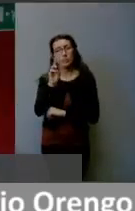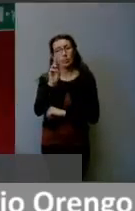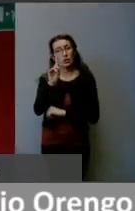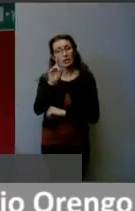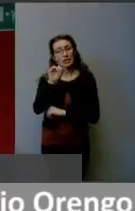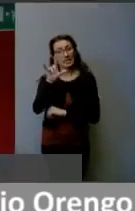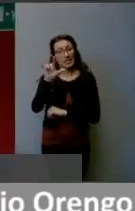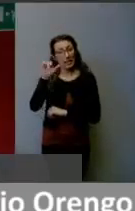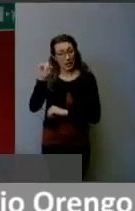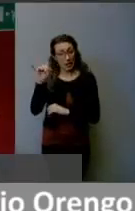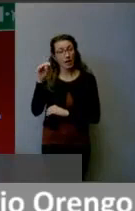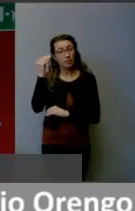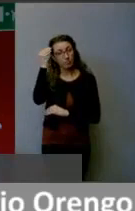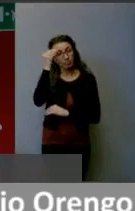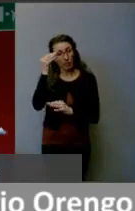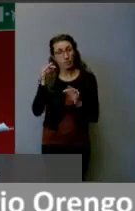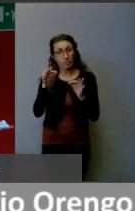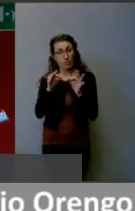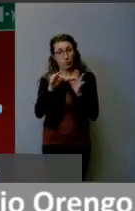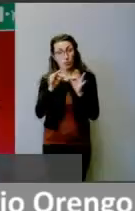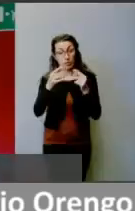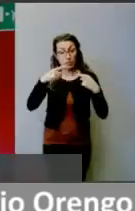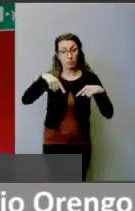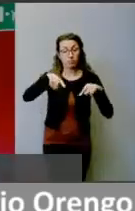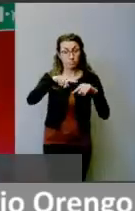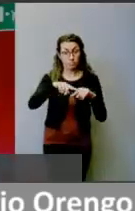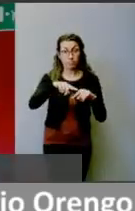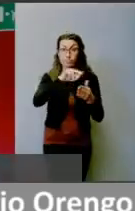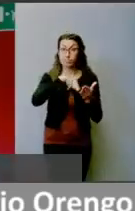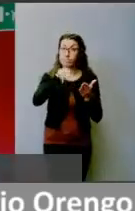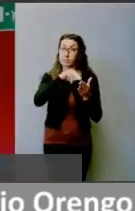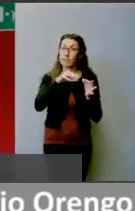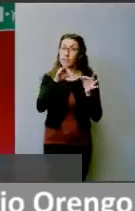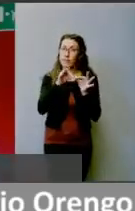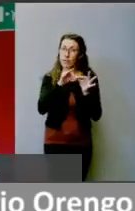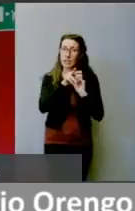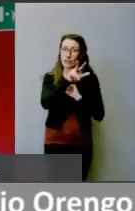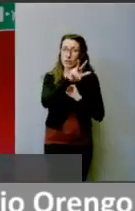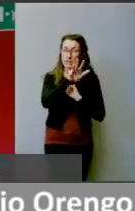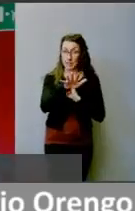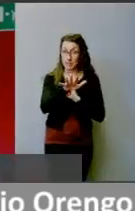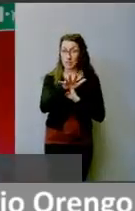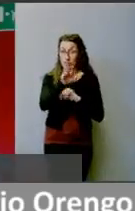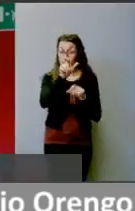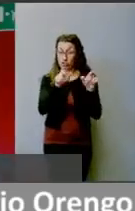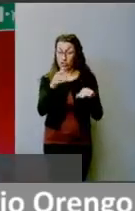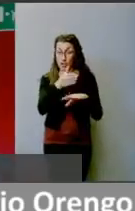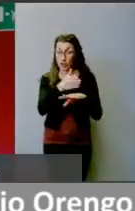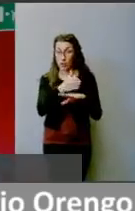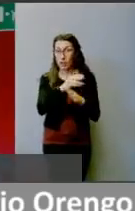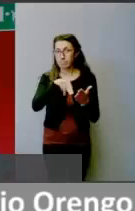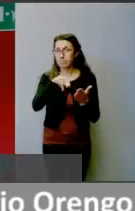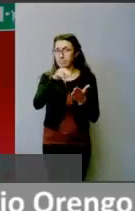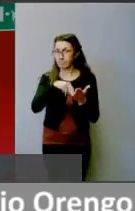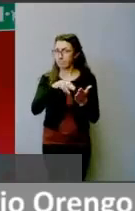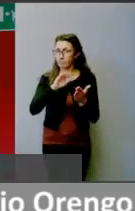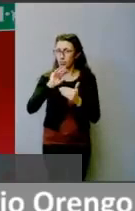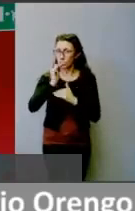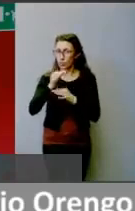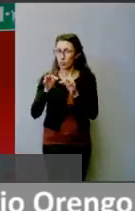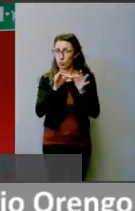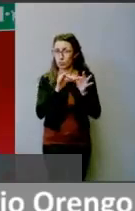fu votato all'unanimità 35 su 35, passato un po' di tempo, io non vorrei che succedesse come tantissime